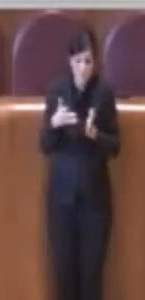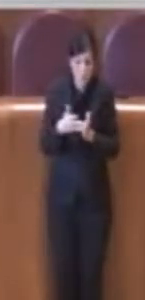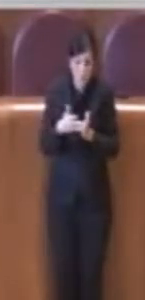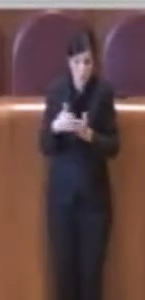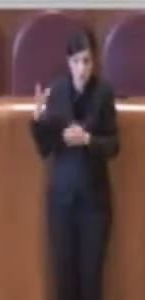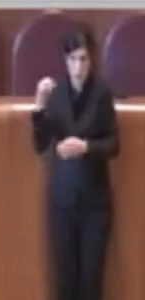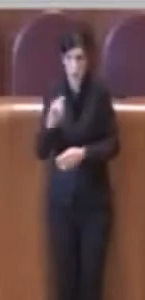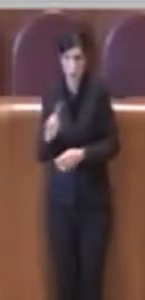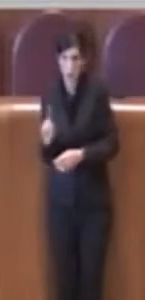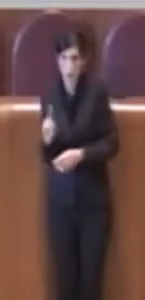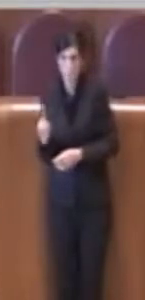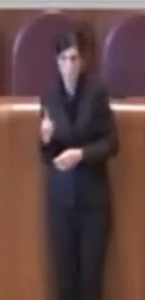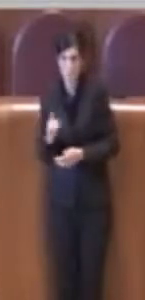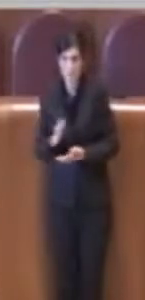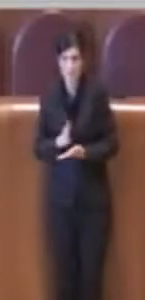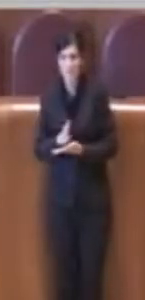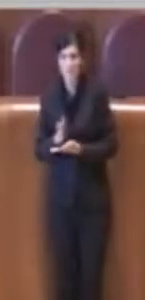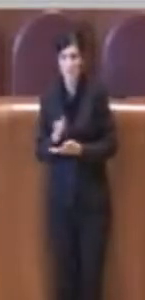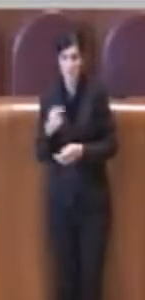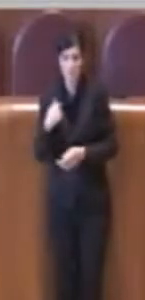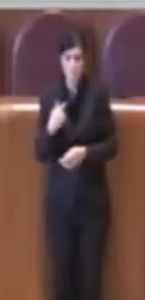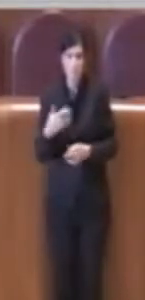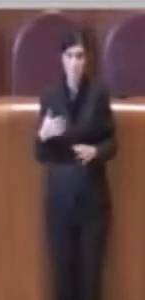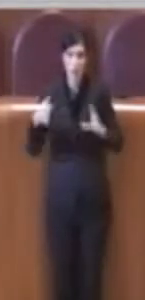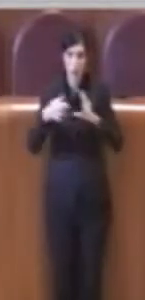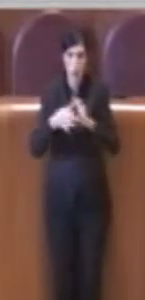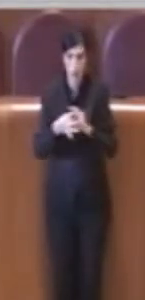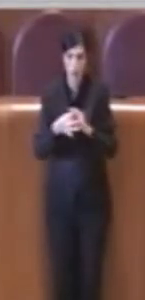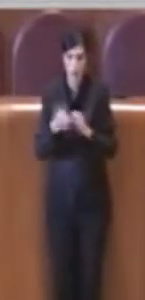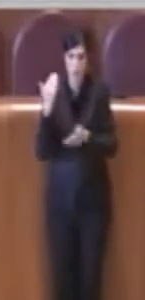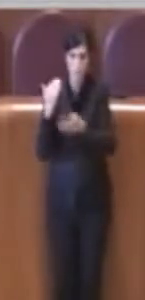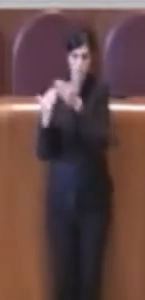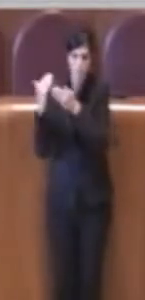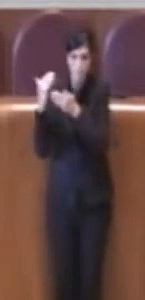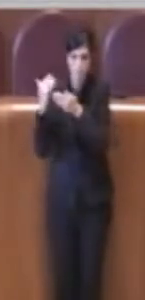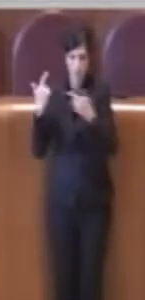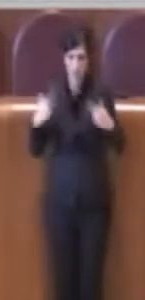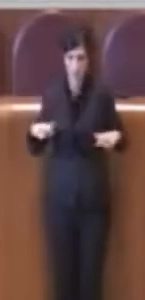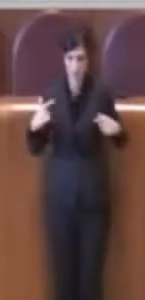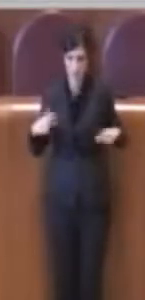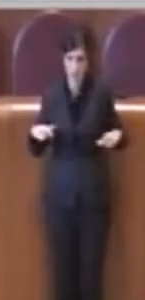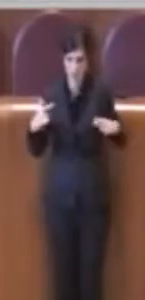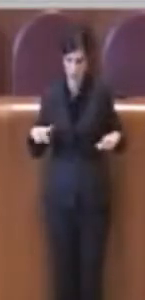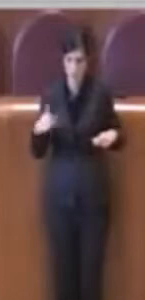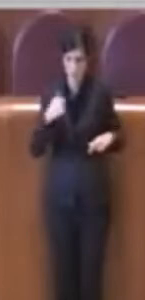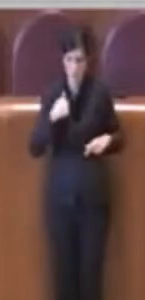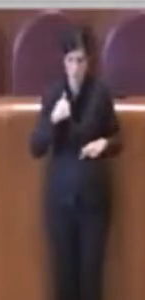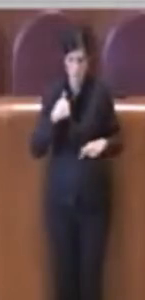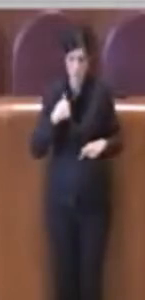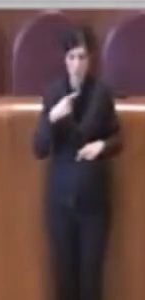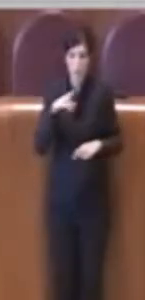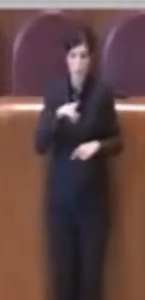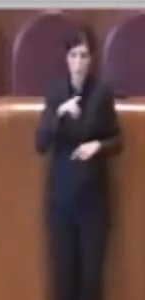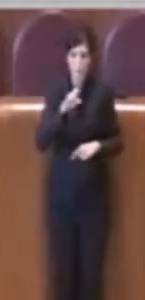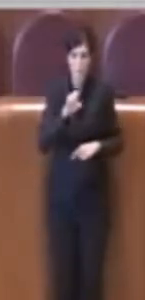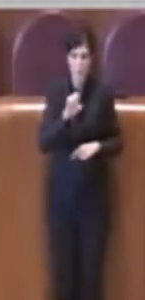Allora ci rifacciamo anche alla mitologia greca. Ai giorni nostri ricordiamo il motto «per aspera ad